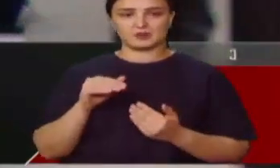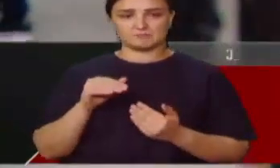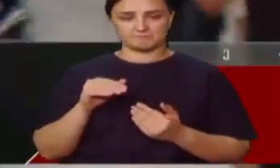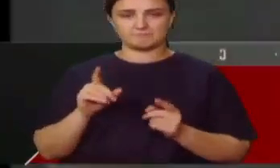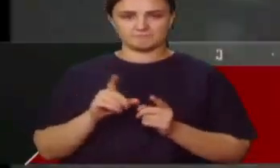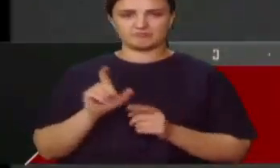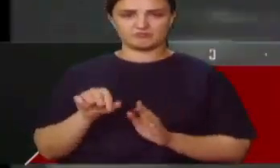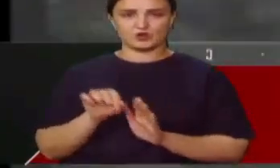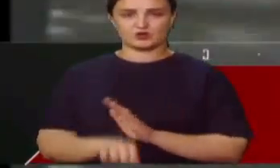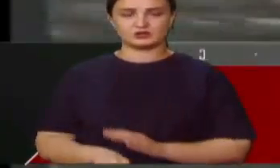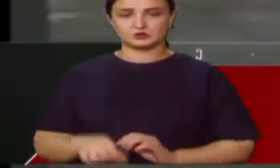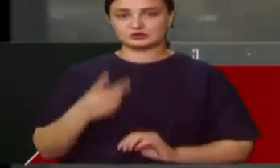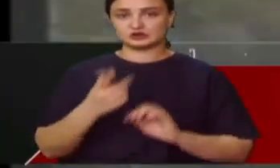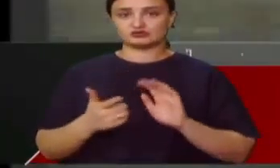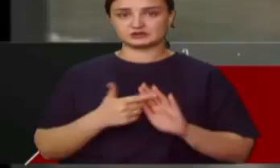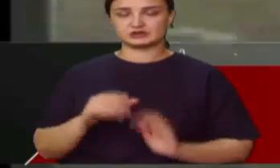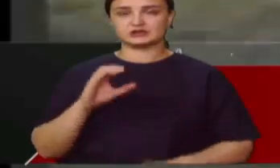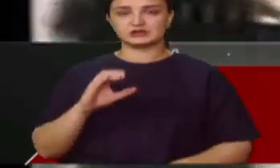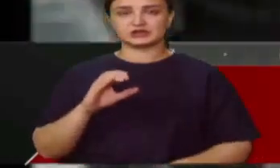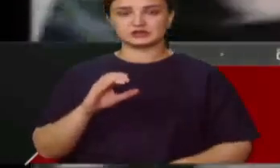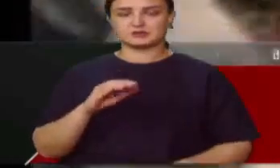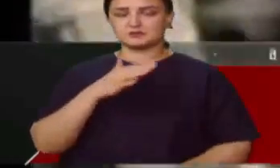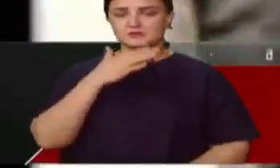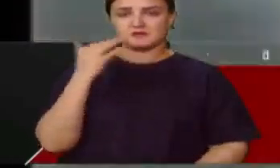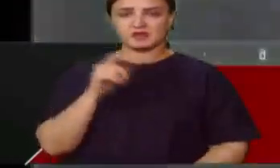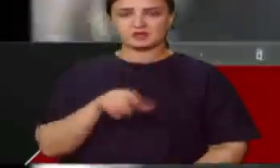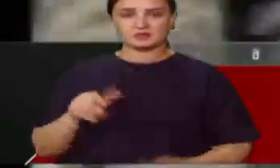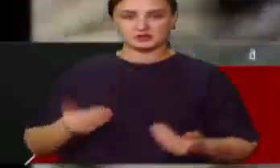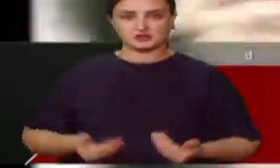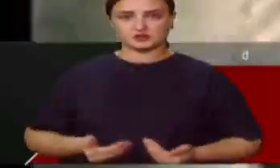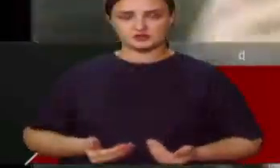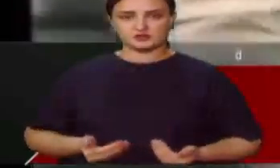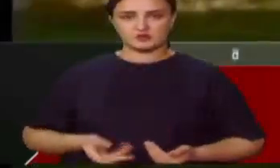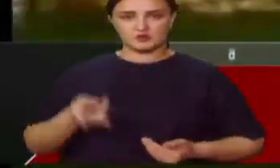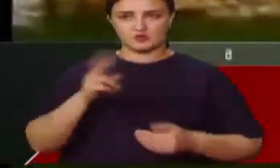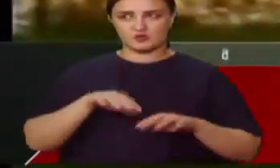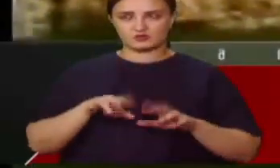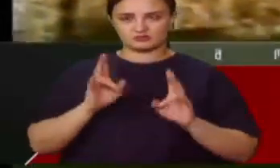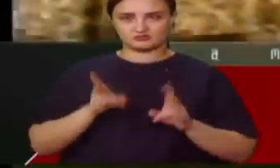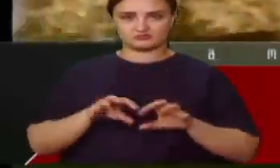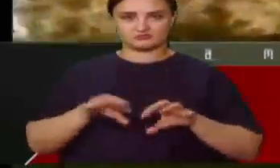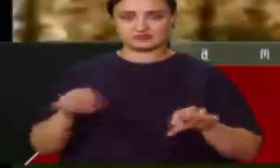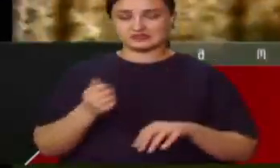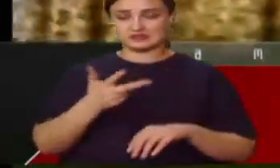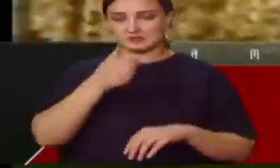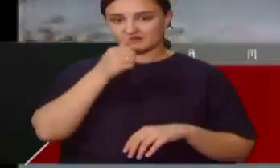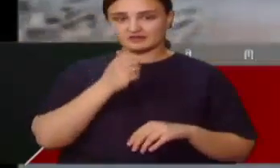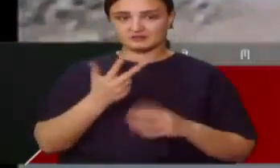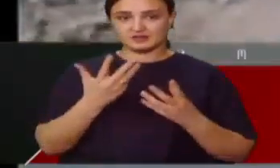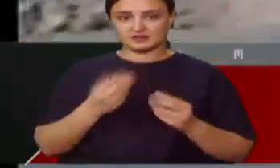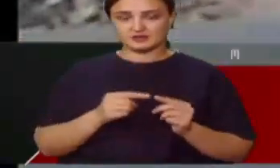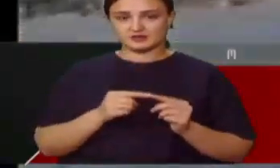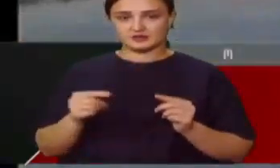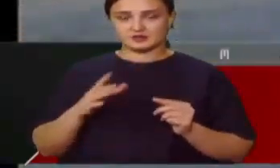და მოკლეს იქ. 27 სექტემბერმა 100,000-ობით ადამიანის ცხოვრება ორად გაჰყო. ეს 13 თვისა და 13 დღის განმავლობაში